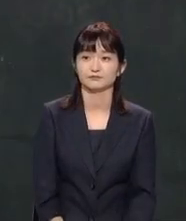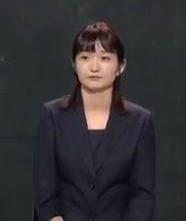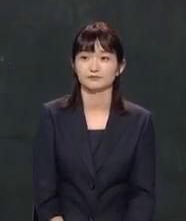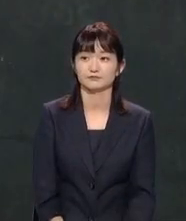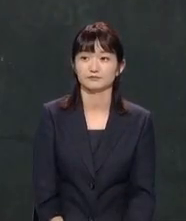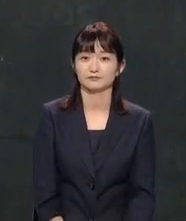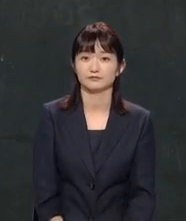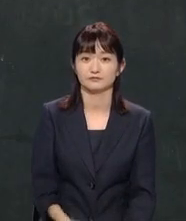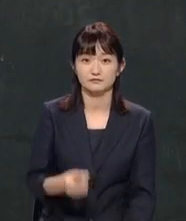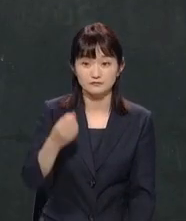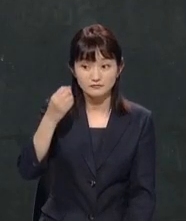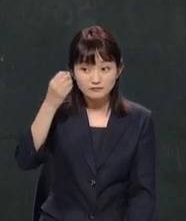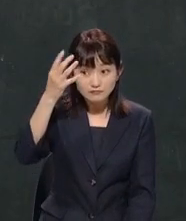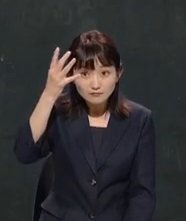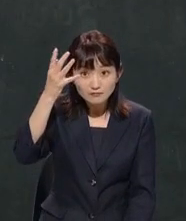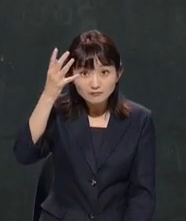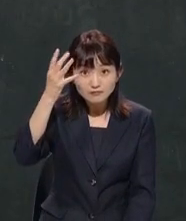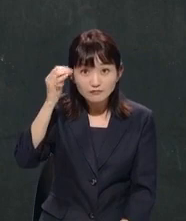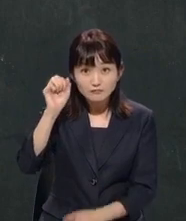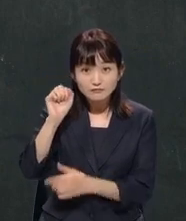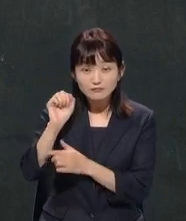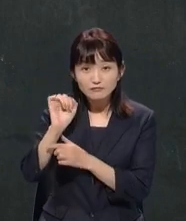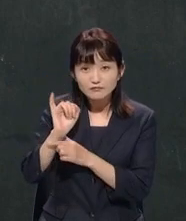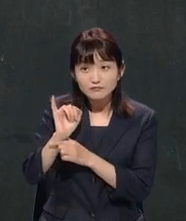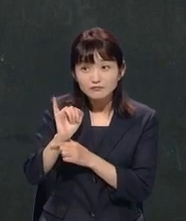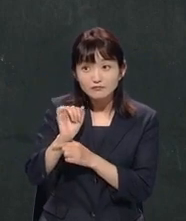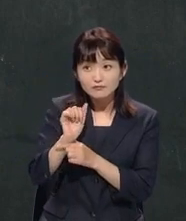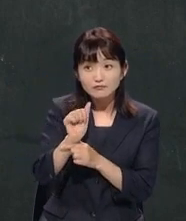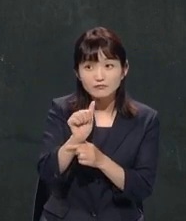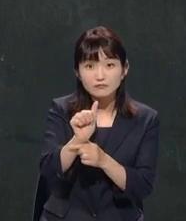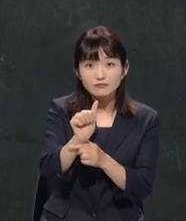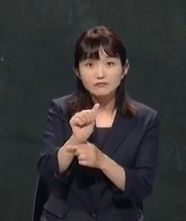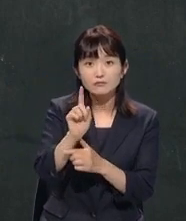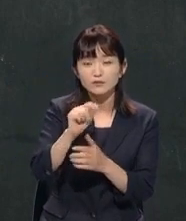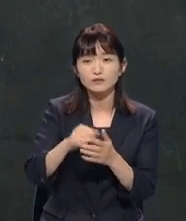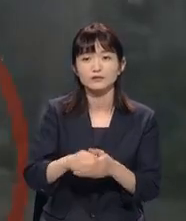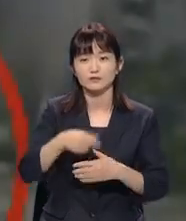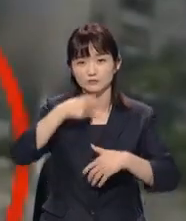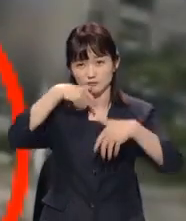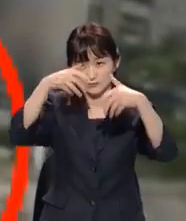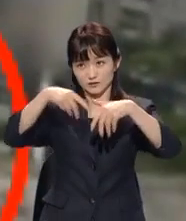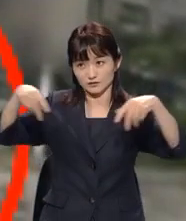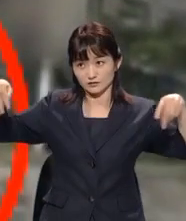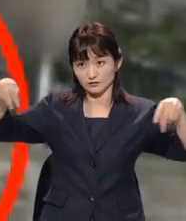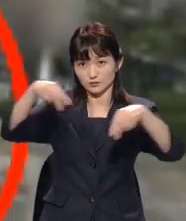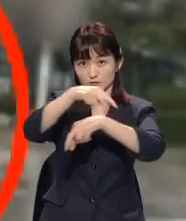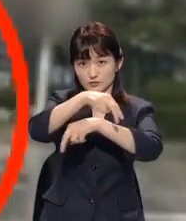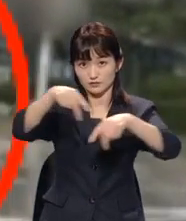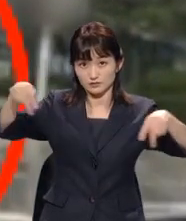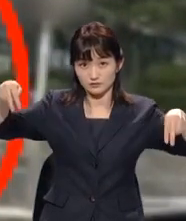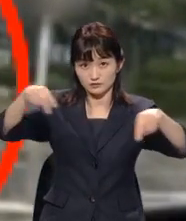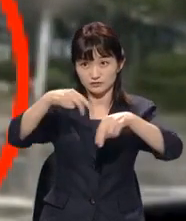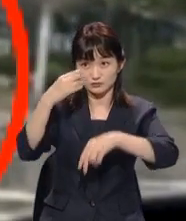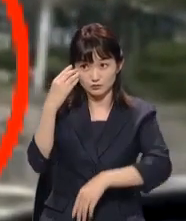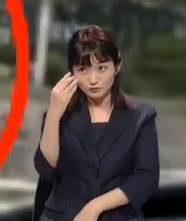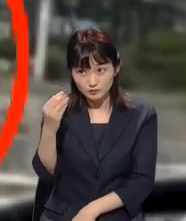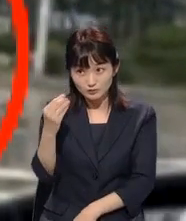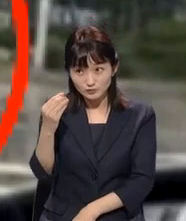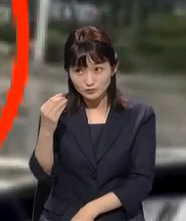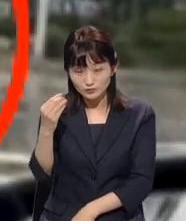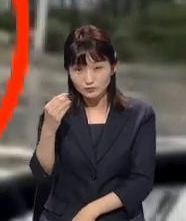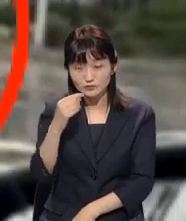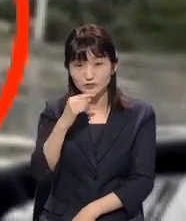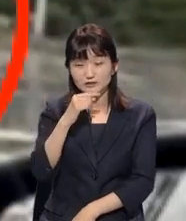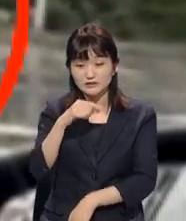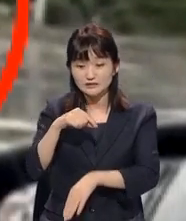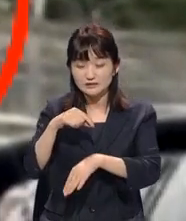자, 잊을만 하면 등장하는 자 비오는 거리 이 횡단보도에 시선을 사로잡는 저 빨간 원 안에